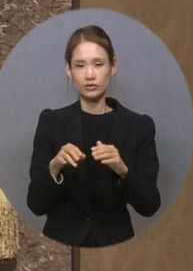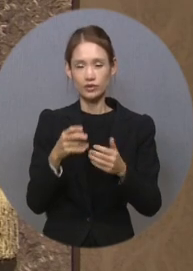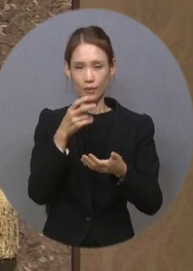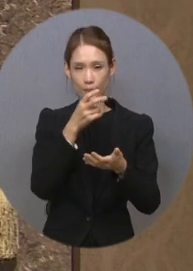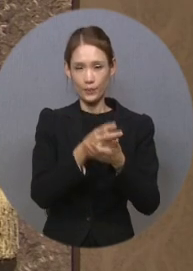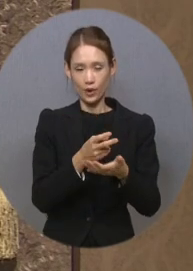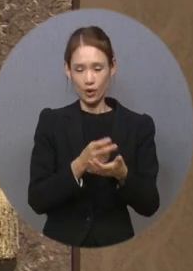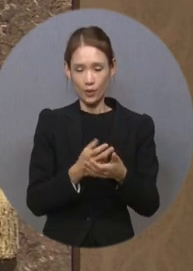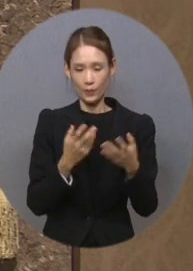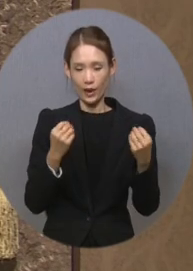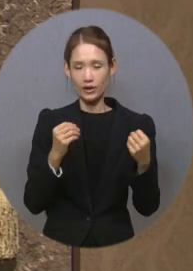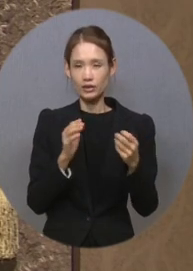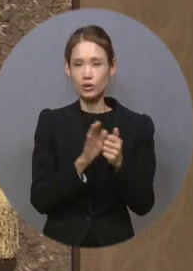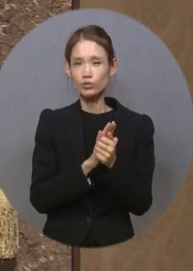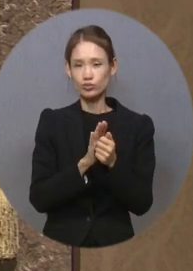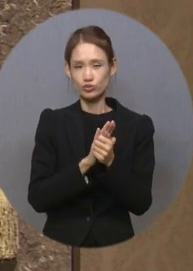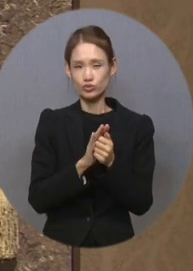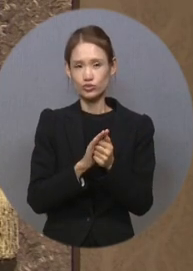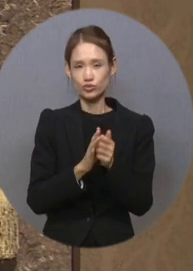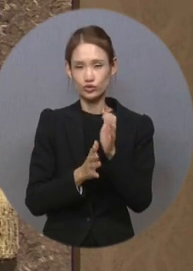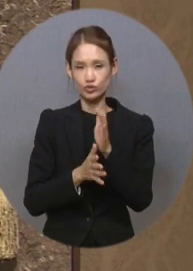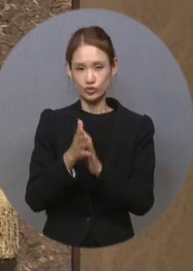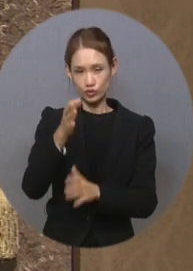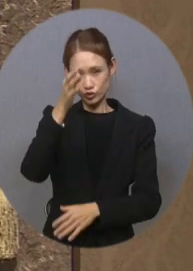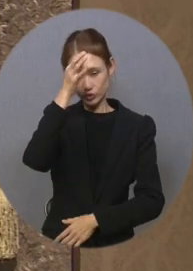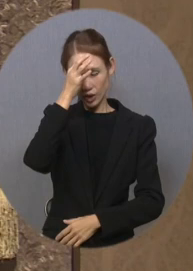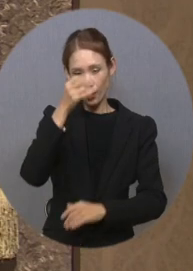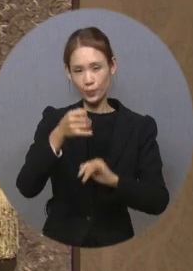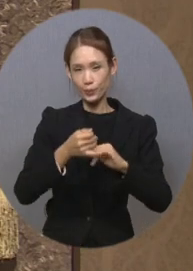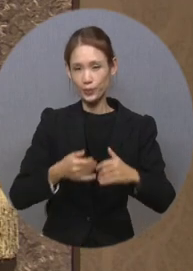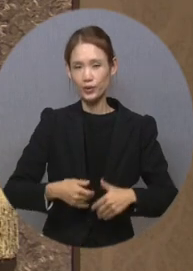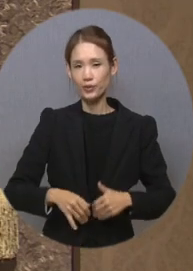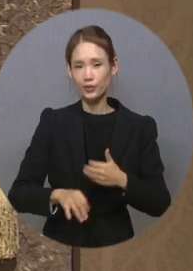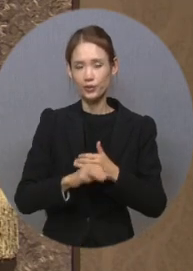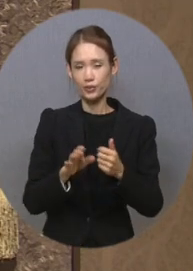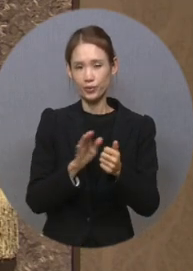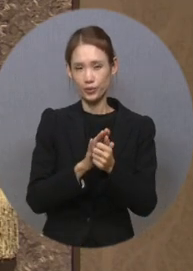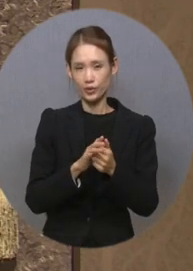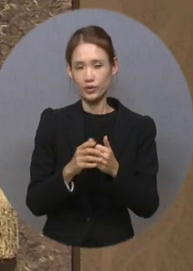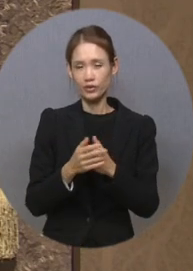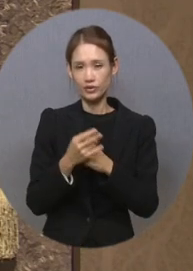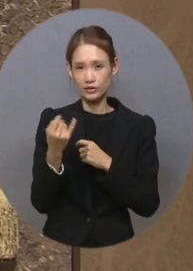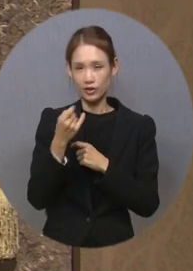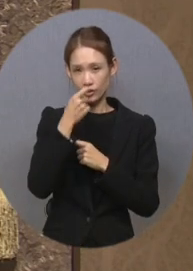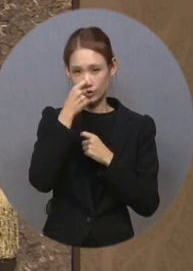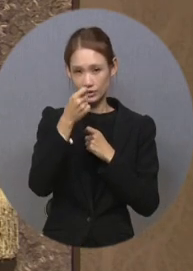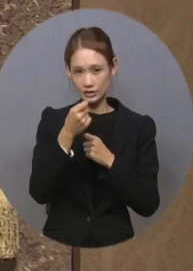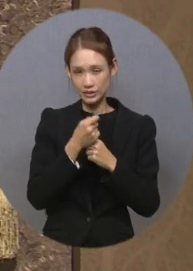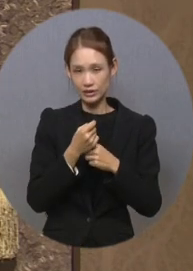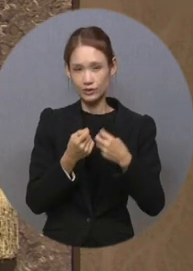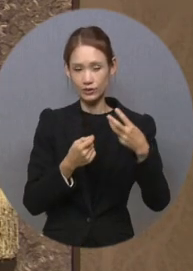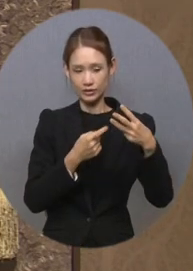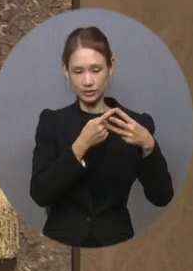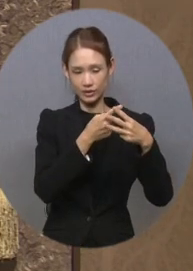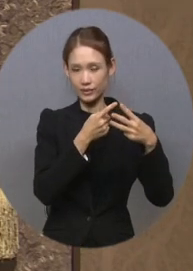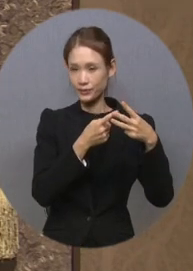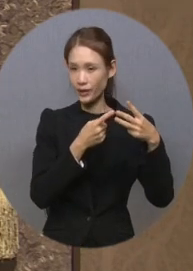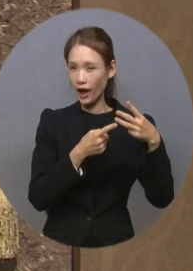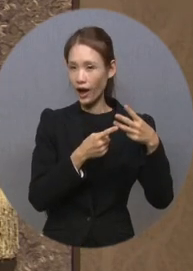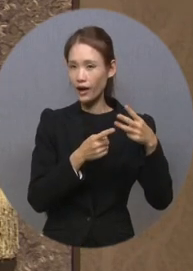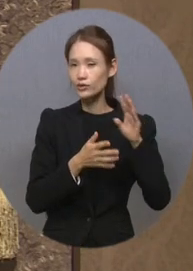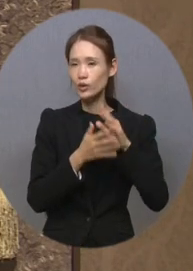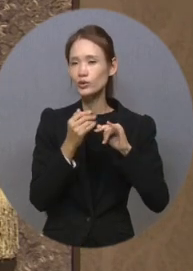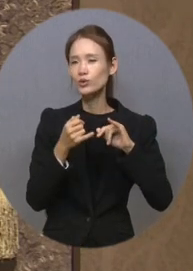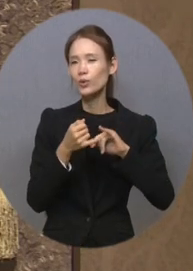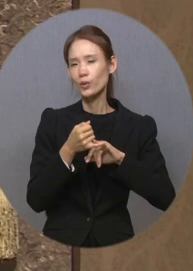많이 보완하고 또 시의 기능도 뭐 필요하면 또 보강하고 해서 여성 친화 3단계. 네. 도시에 꼭